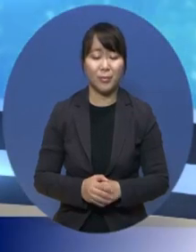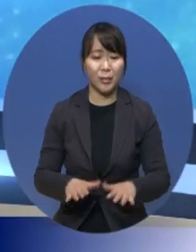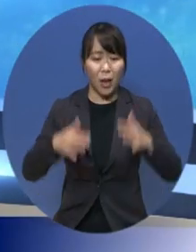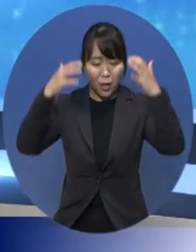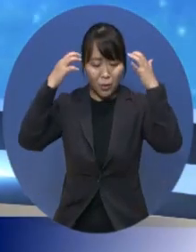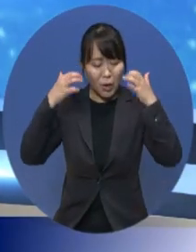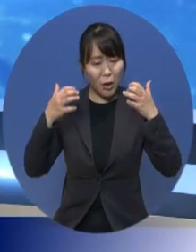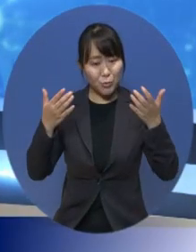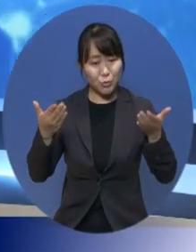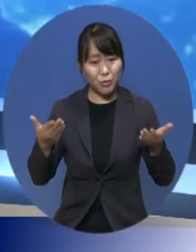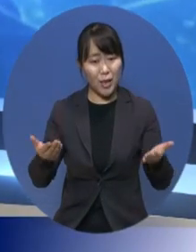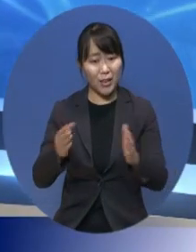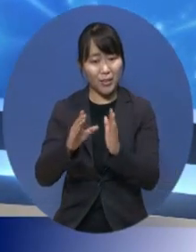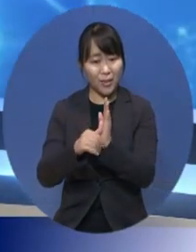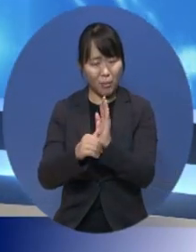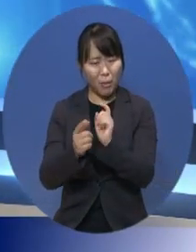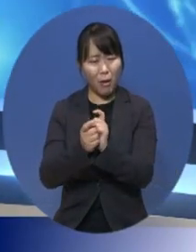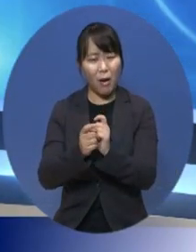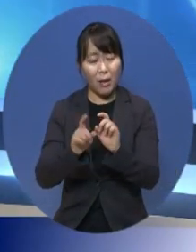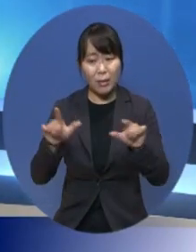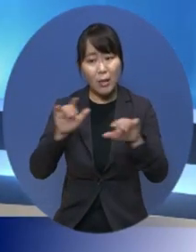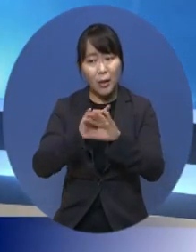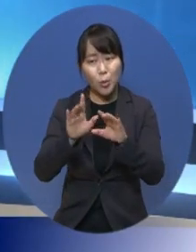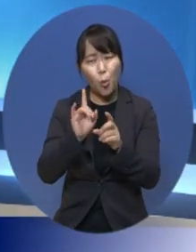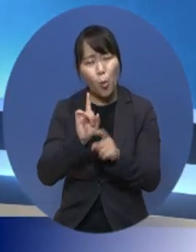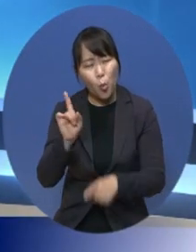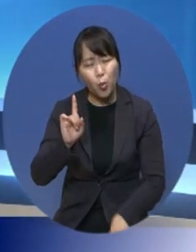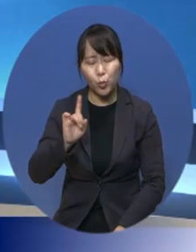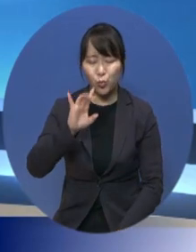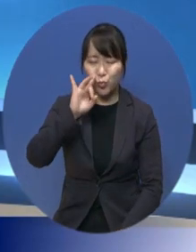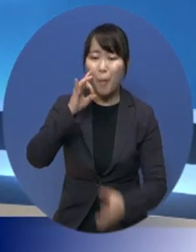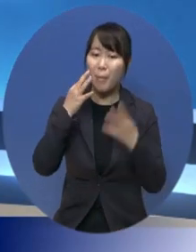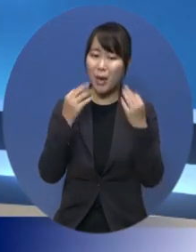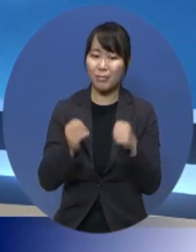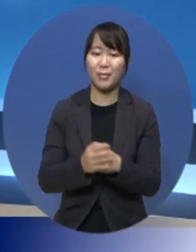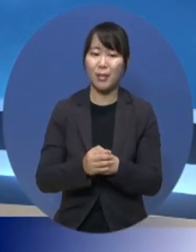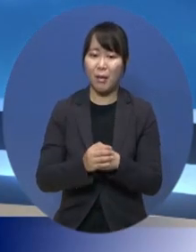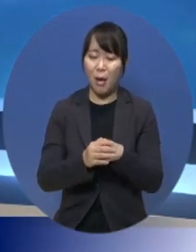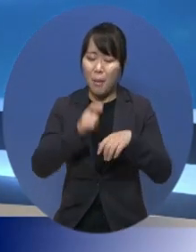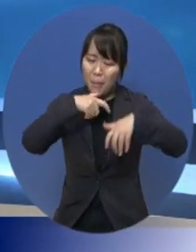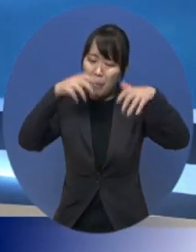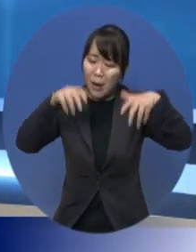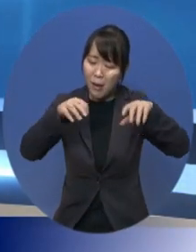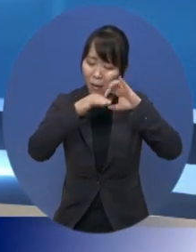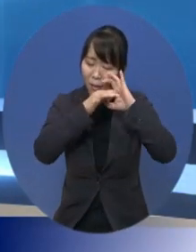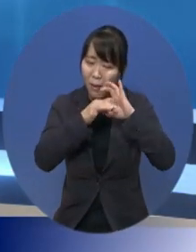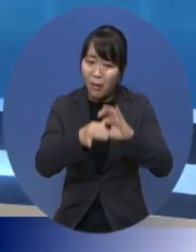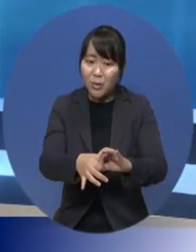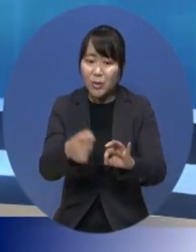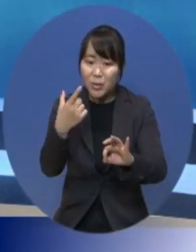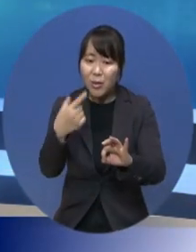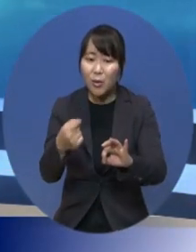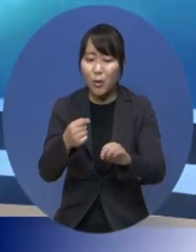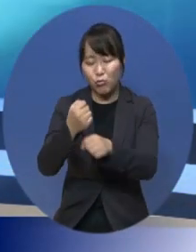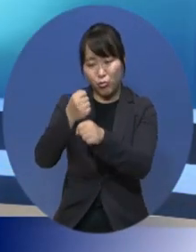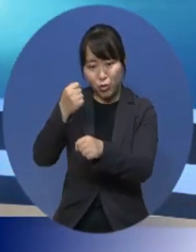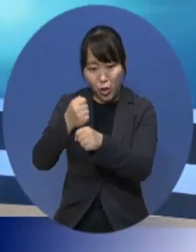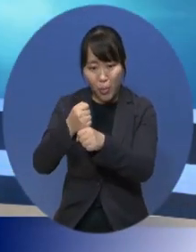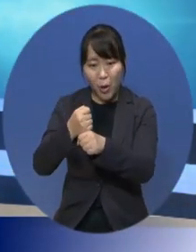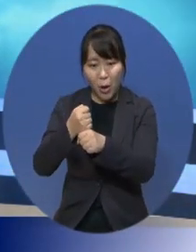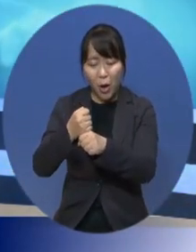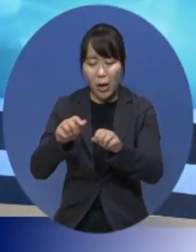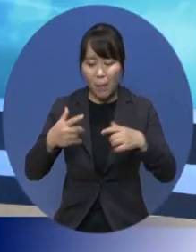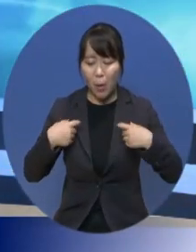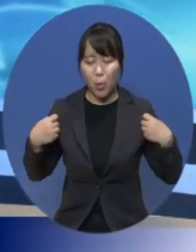본격적인 휴가철을 맞아 날씨 찾아보는 분들 많으실 텐데요. 계속해서 비 소식이 이어지는 만큼 우산과